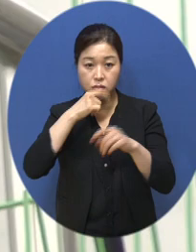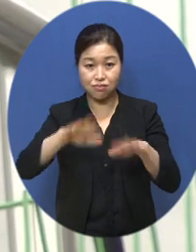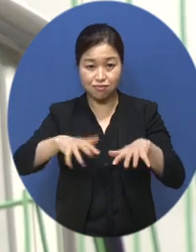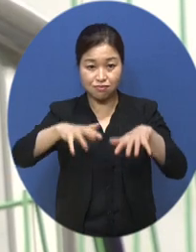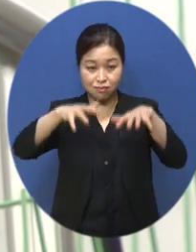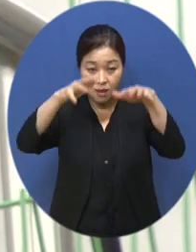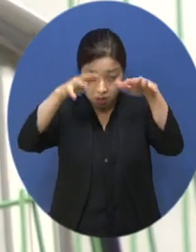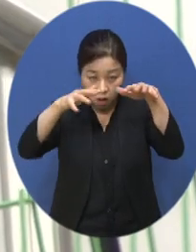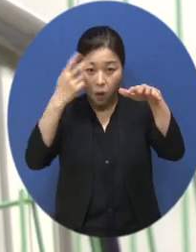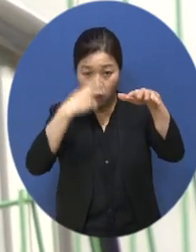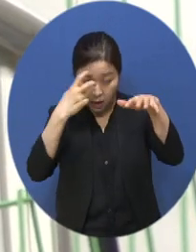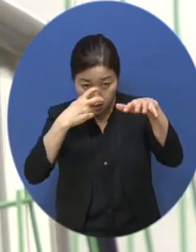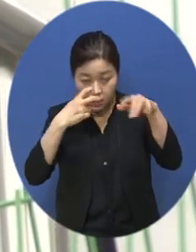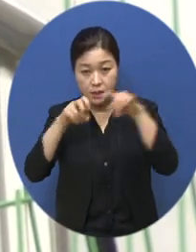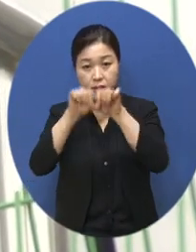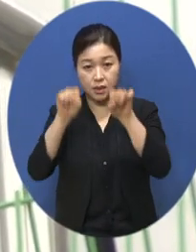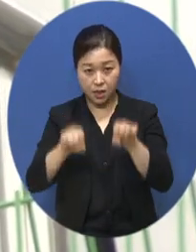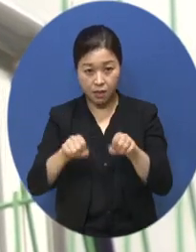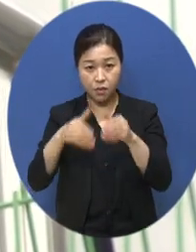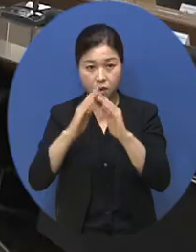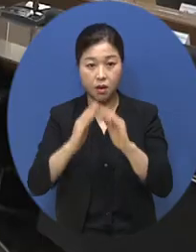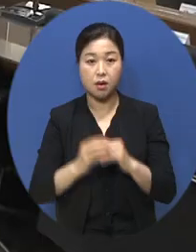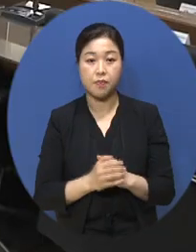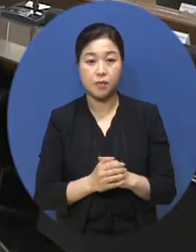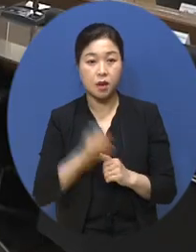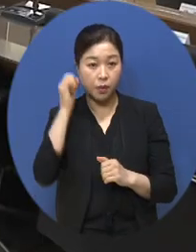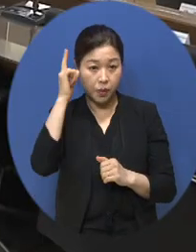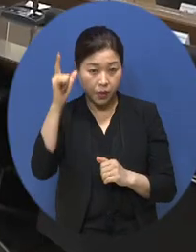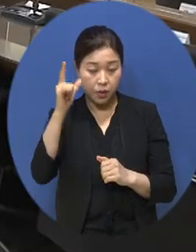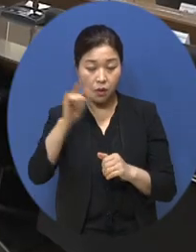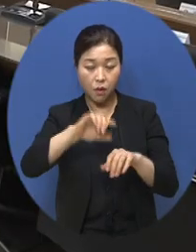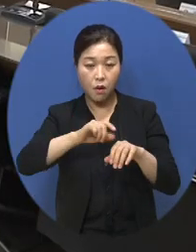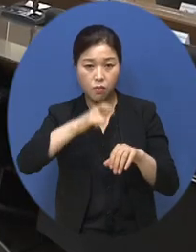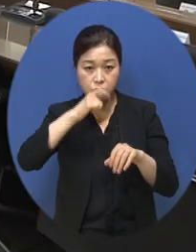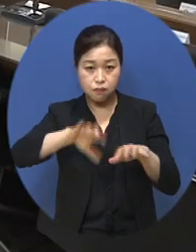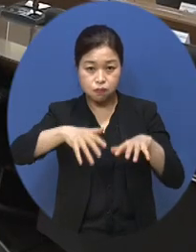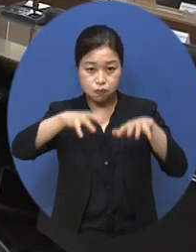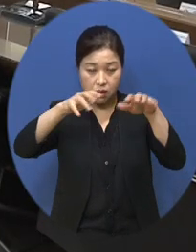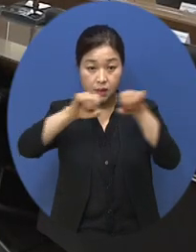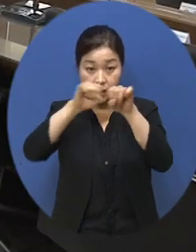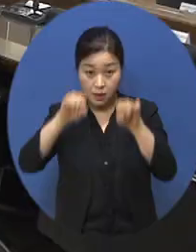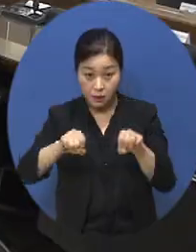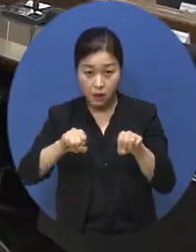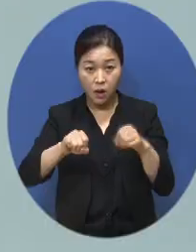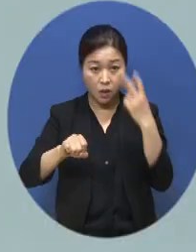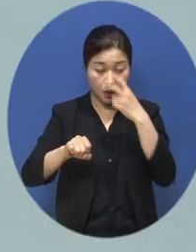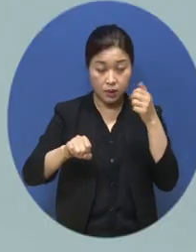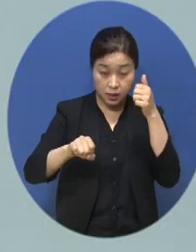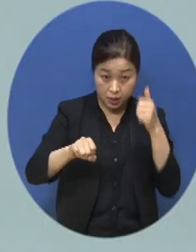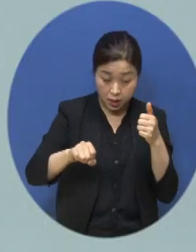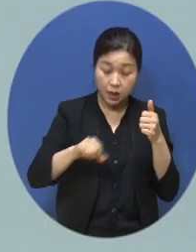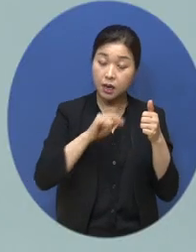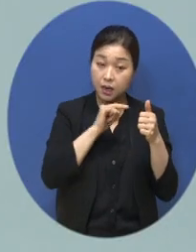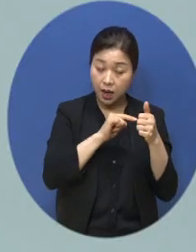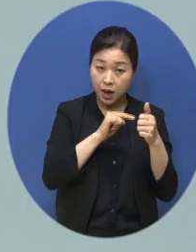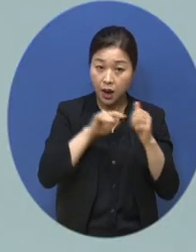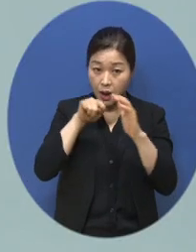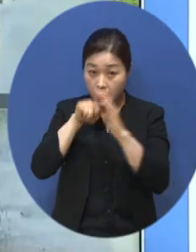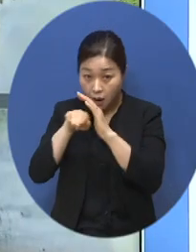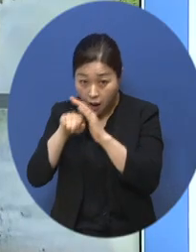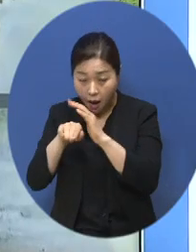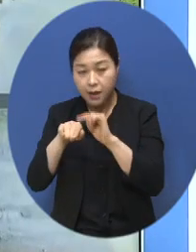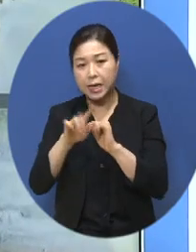구축했습니다. 스마트 홍수관리 시스템은 관리자가 현장에 직접 나가지 않아도 배수문을 자동으로 원격